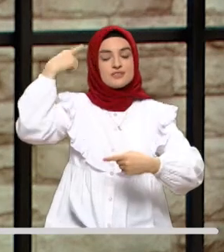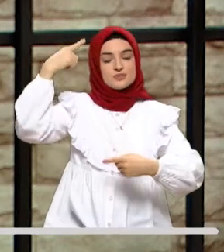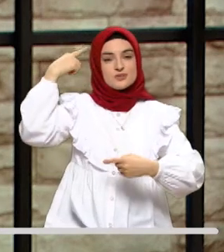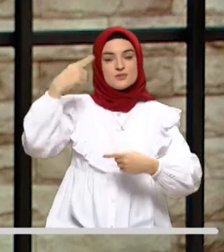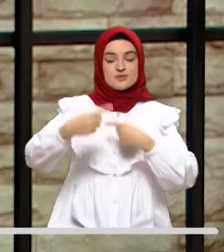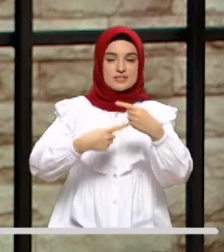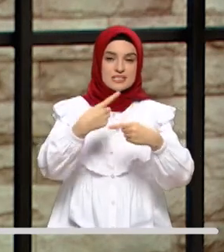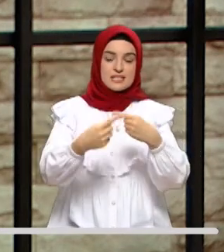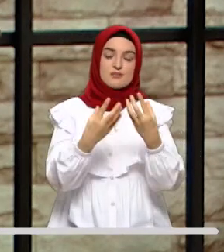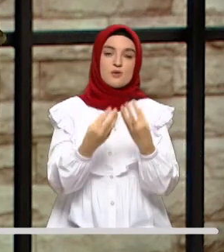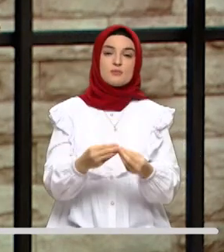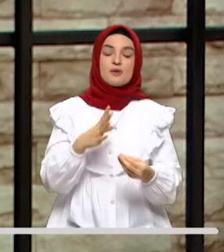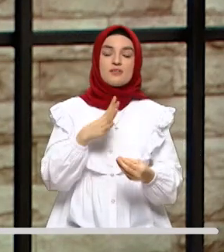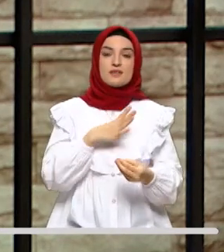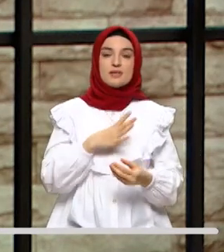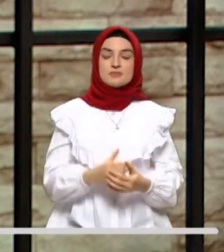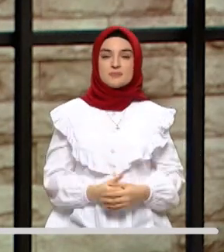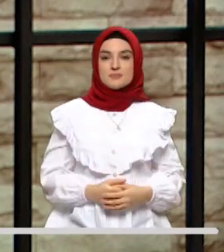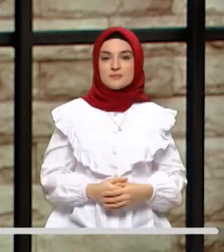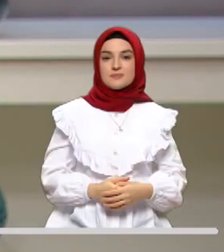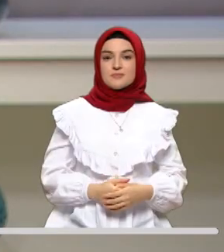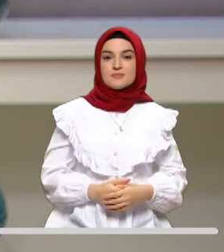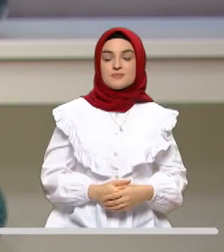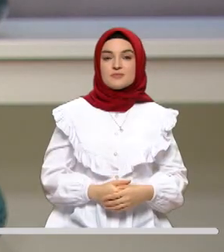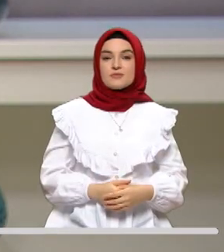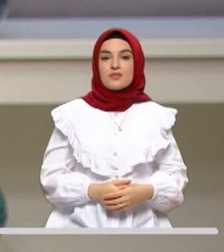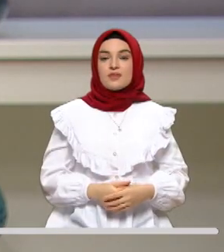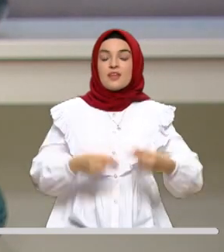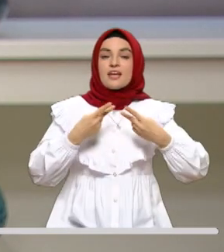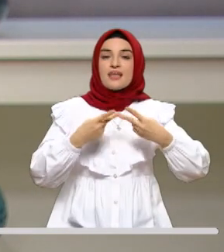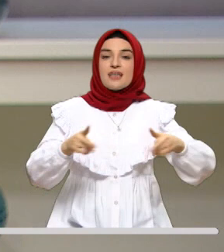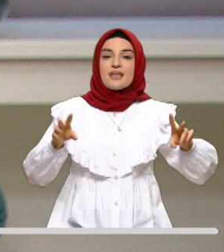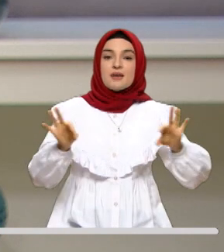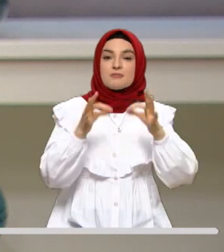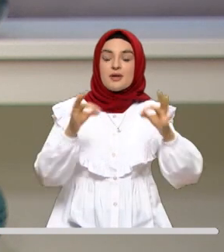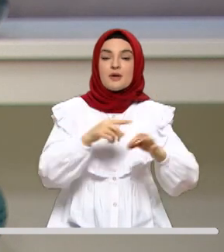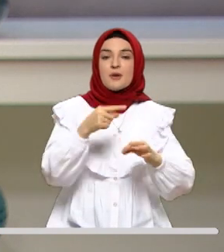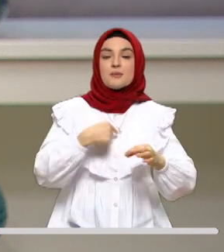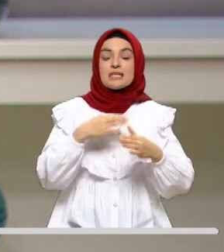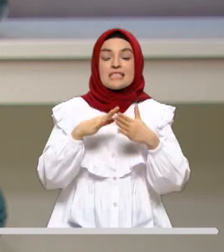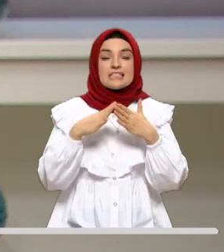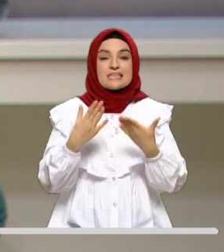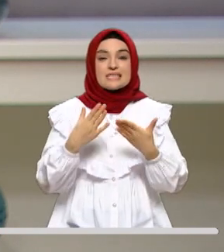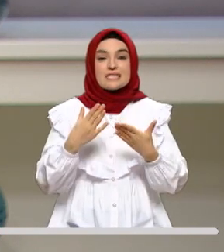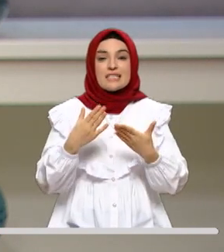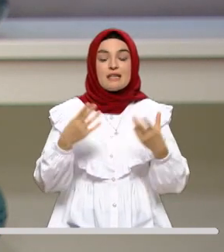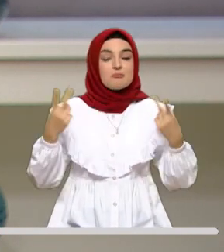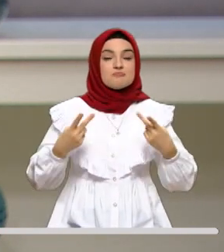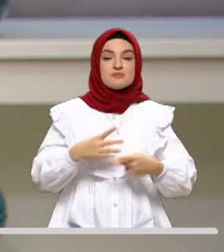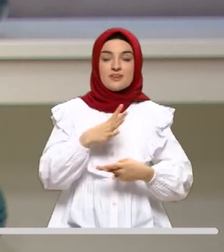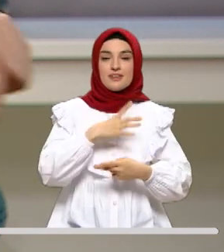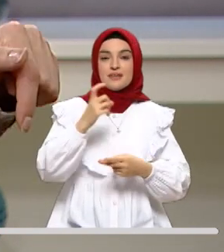neslidir. Şiarın neslidir. İstiklal Marşı'nda bize neler söyler evet, peki? Neler söylüyor? O şuur için bize neler